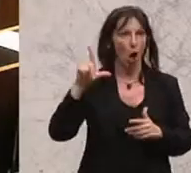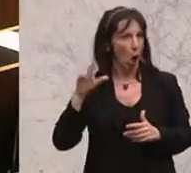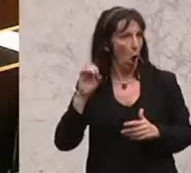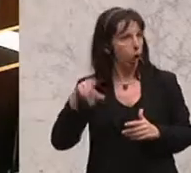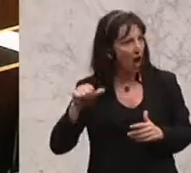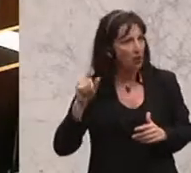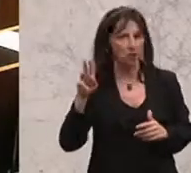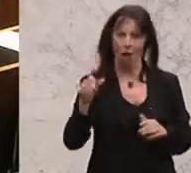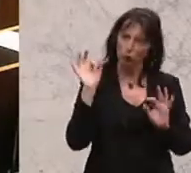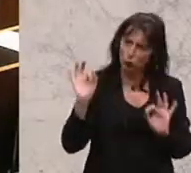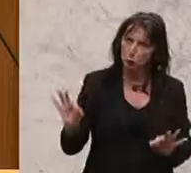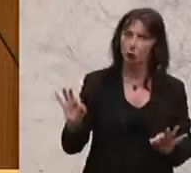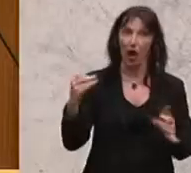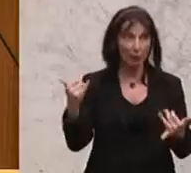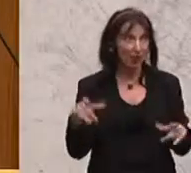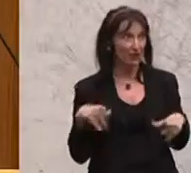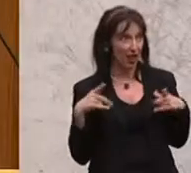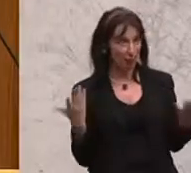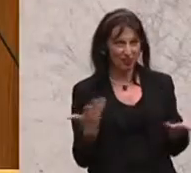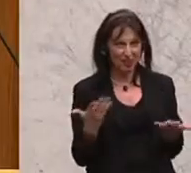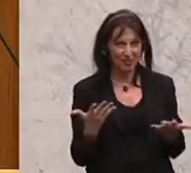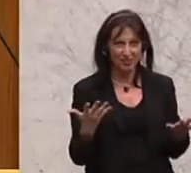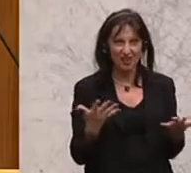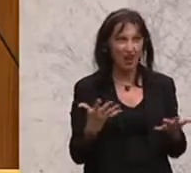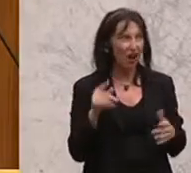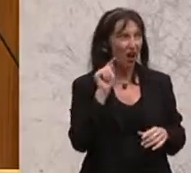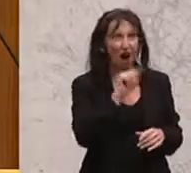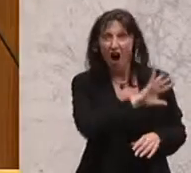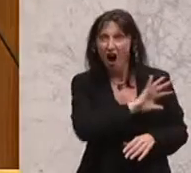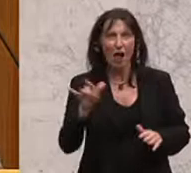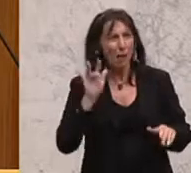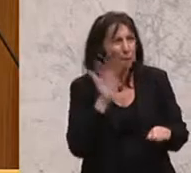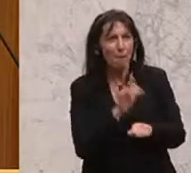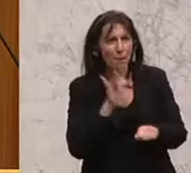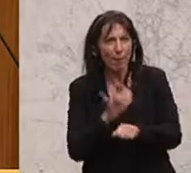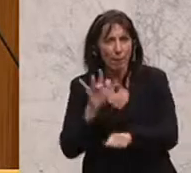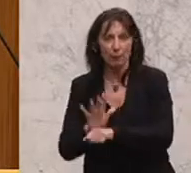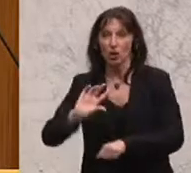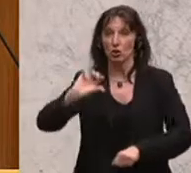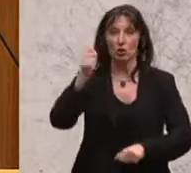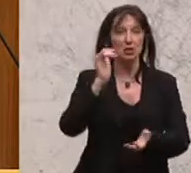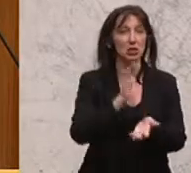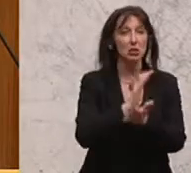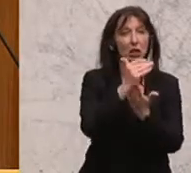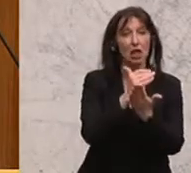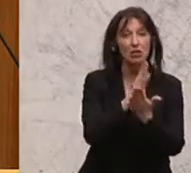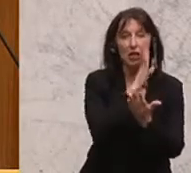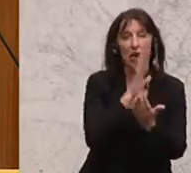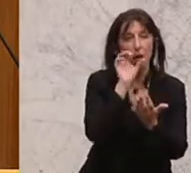Sache. Und jetzt haben wir erlebt, wie von vorn bis hinten die Sache torpediert wird. Zuerst Zeugenlisten geheim, dann